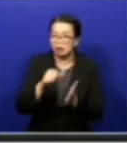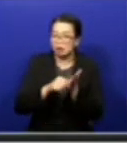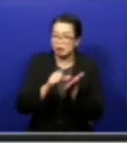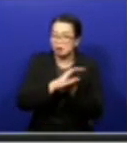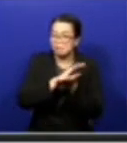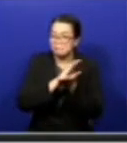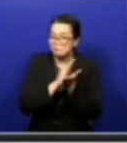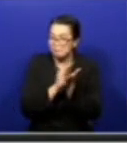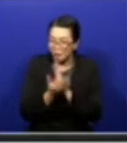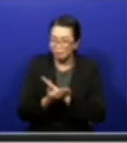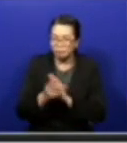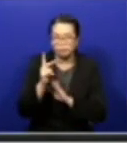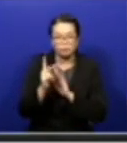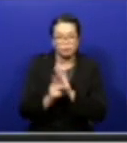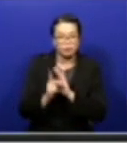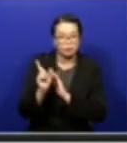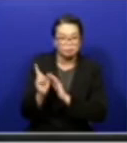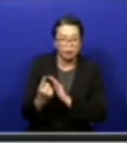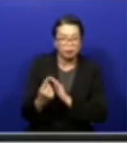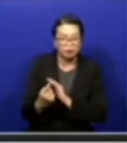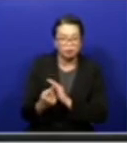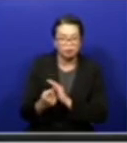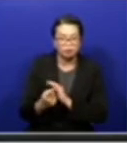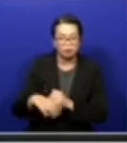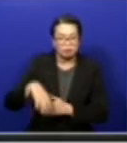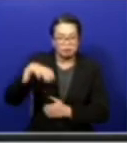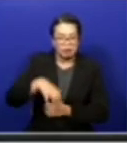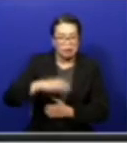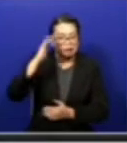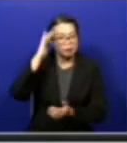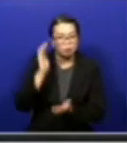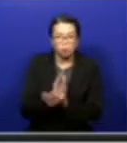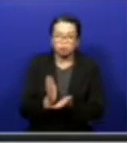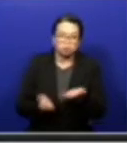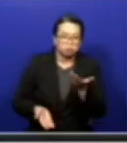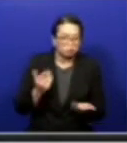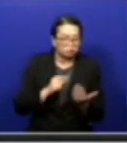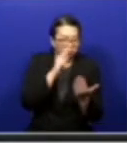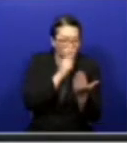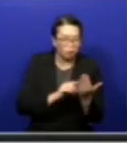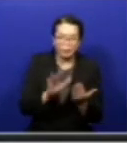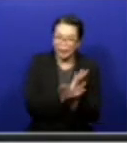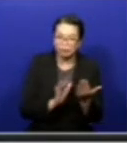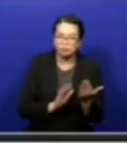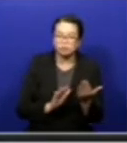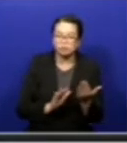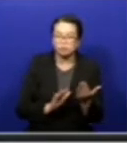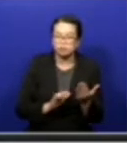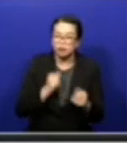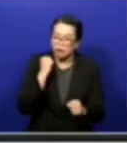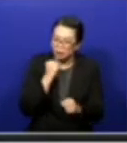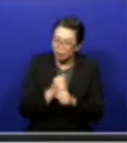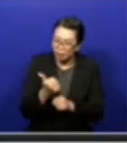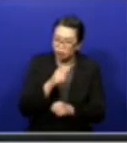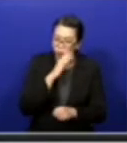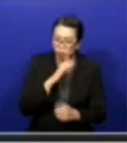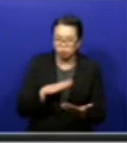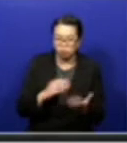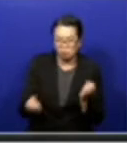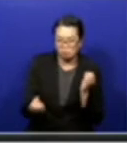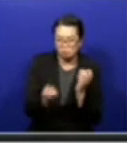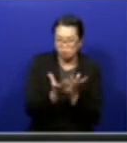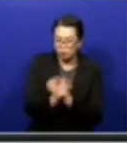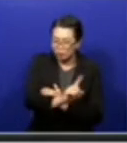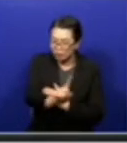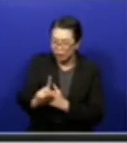านเนี่ยต้องรับเรื่องราวในที่ทำงานของตัวเองไม่ว่าเหตุการณ์จะเกิดที่